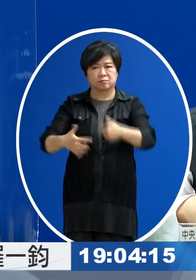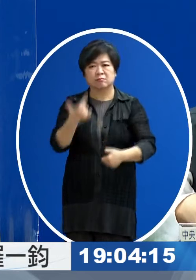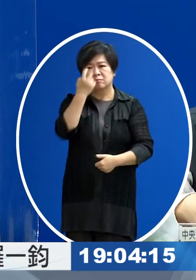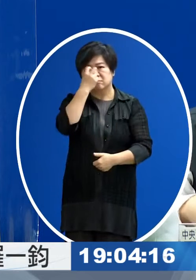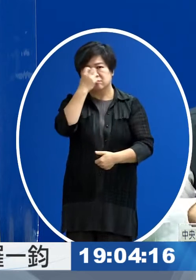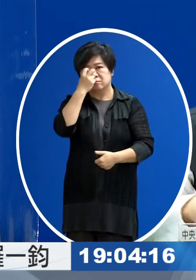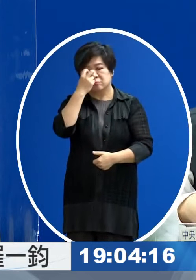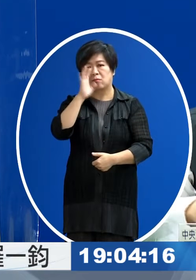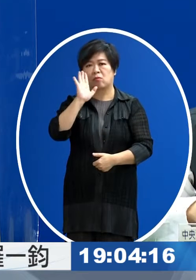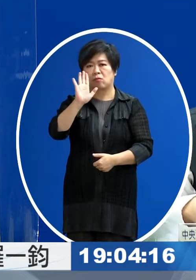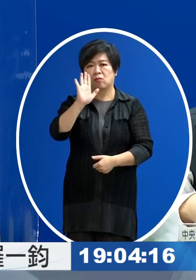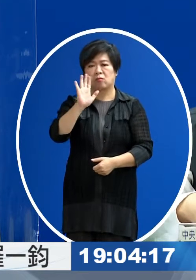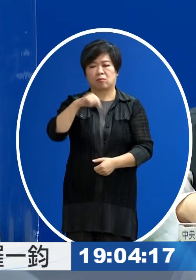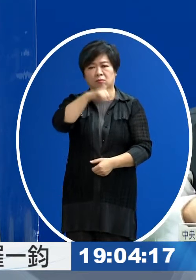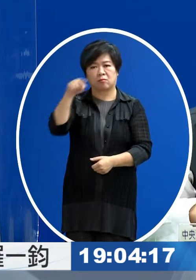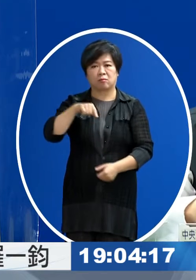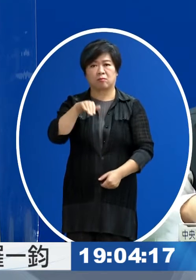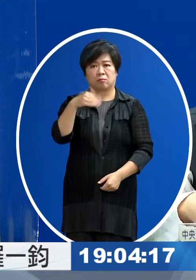那已经